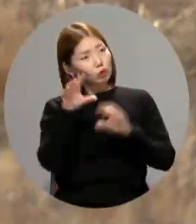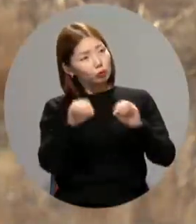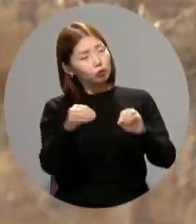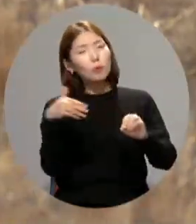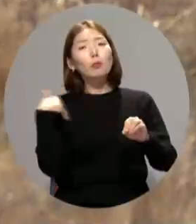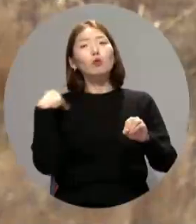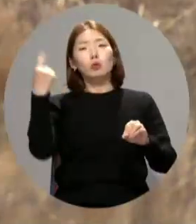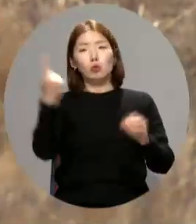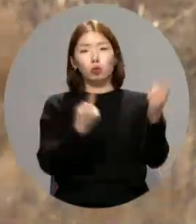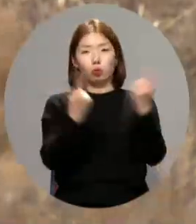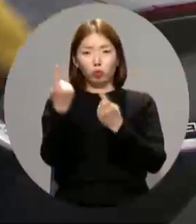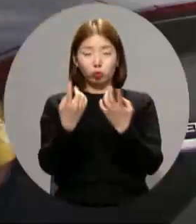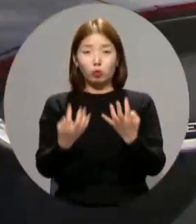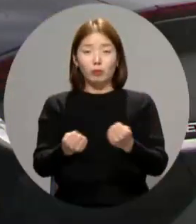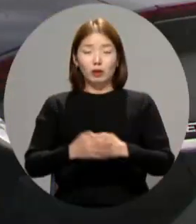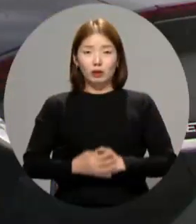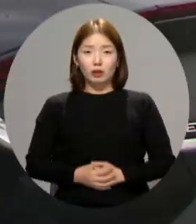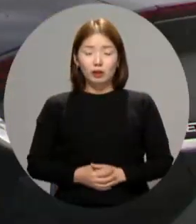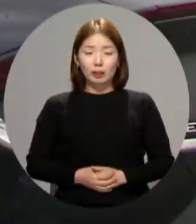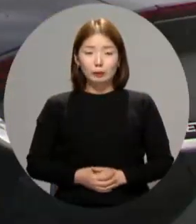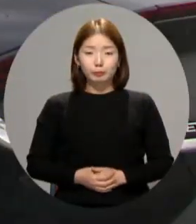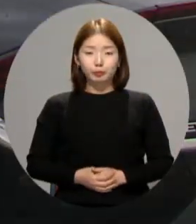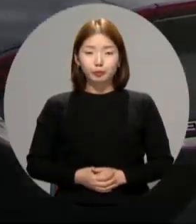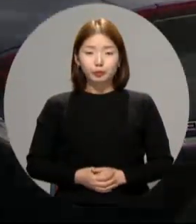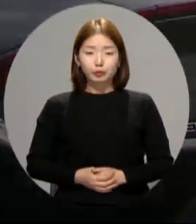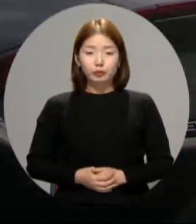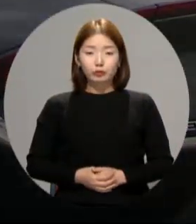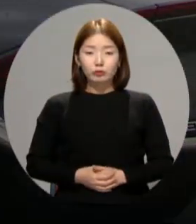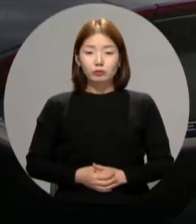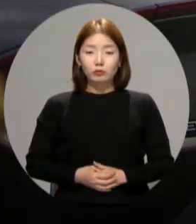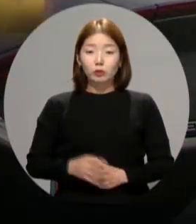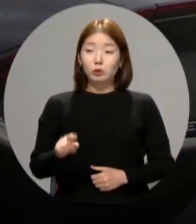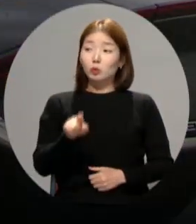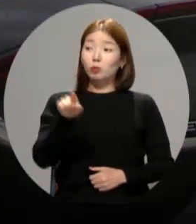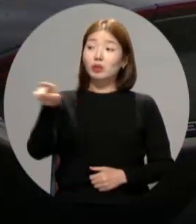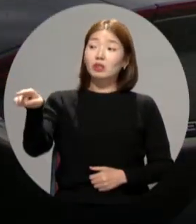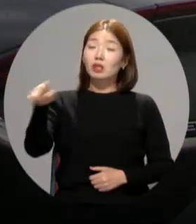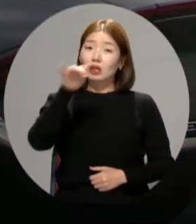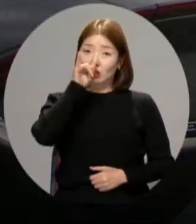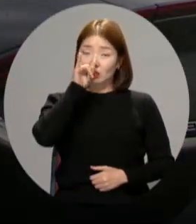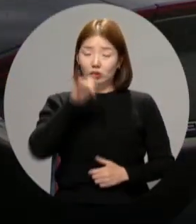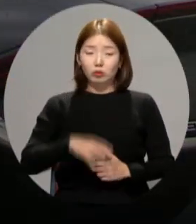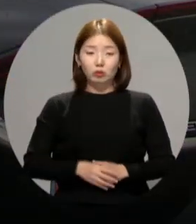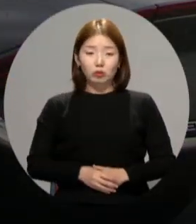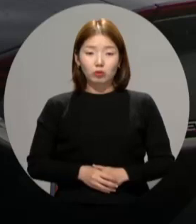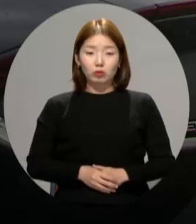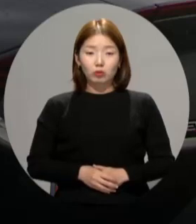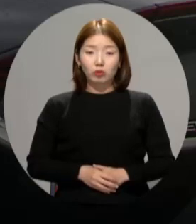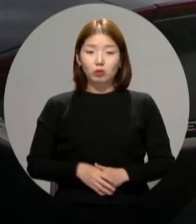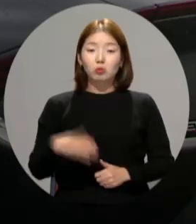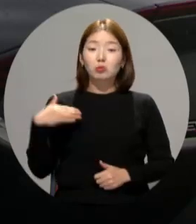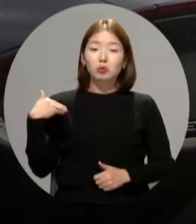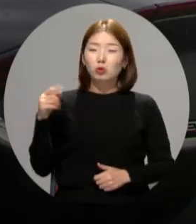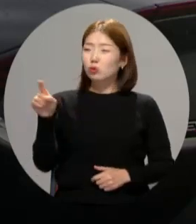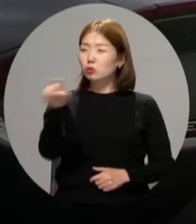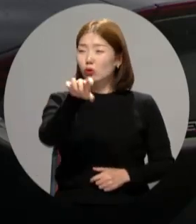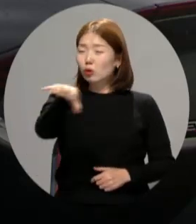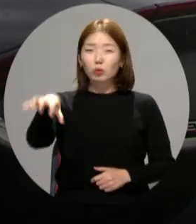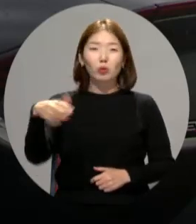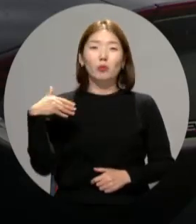모르는 상황도 벌어집니다. 차례로는 표지판이 나 있대. 어디부터? 모르고 있어요. 어디